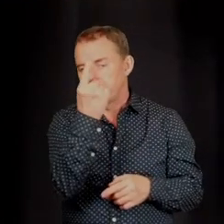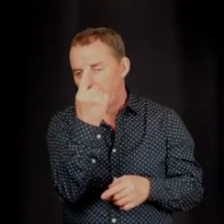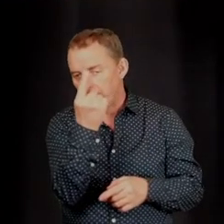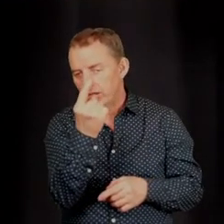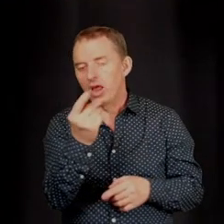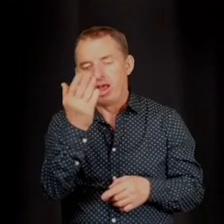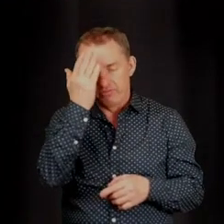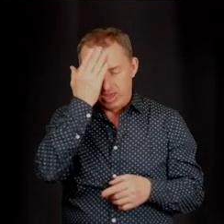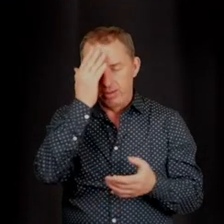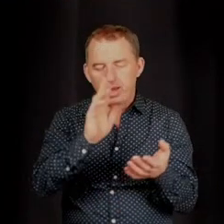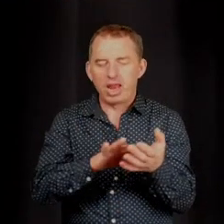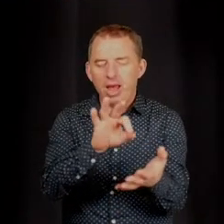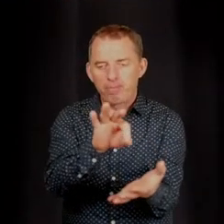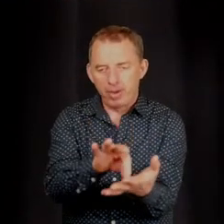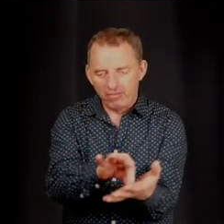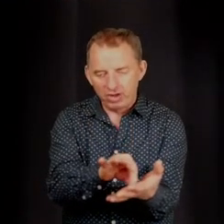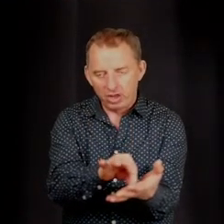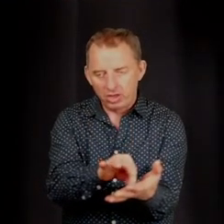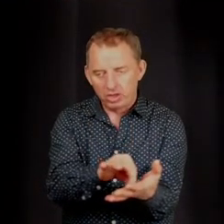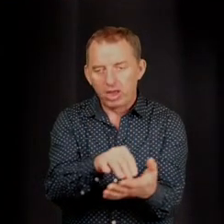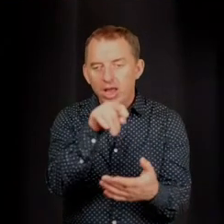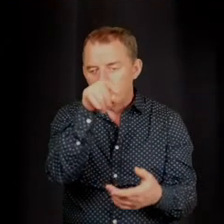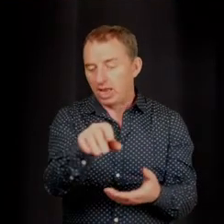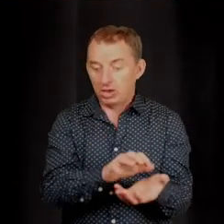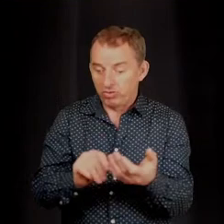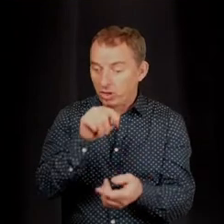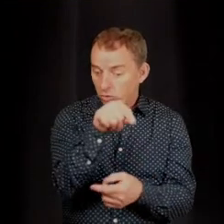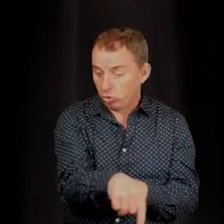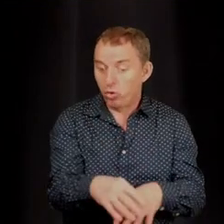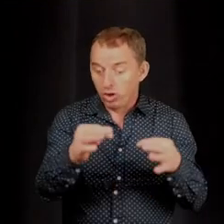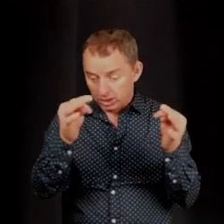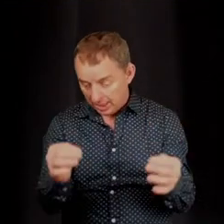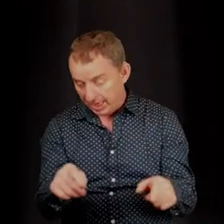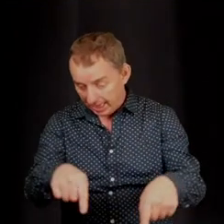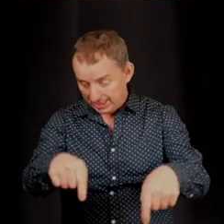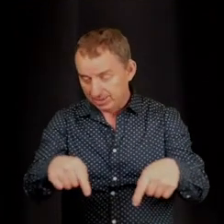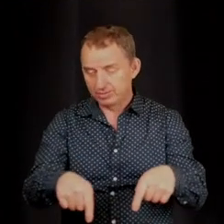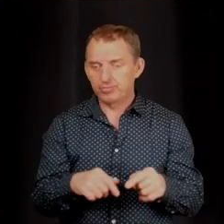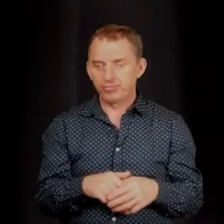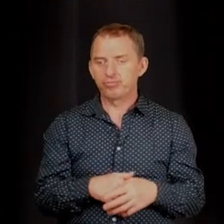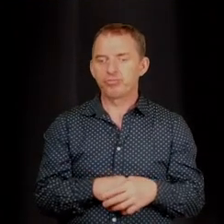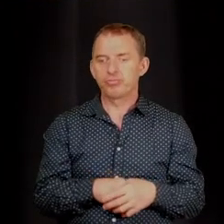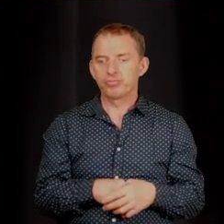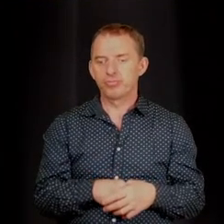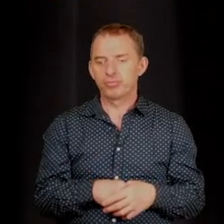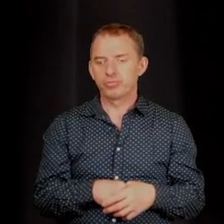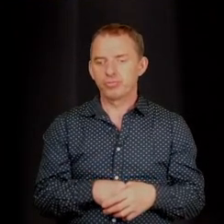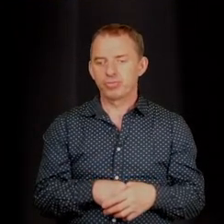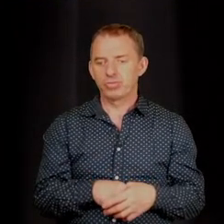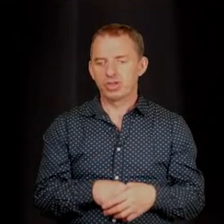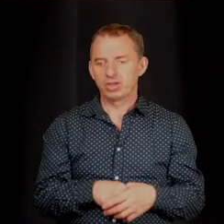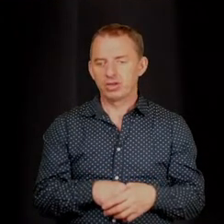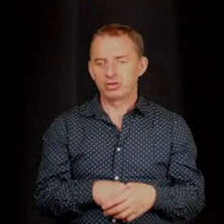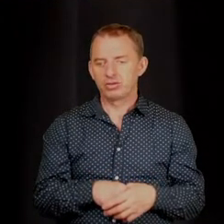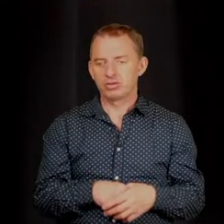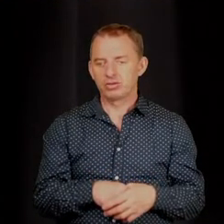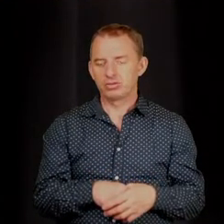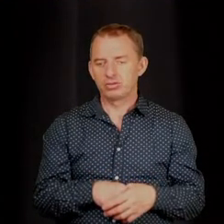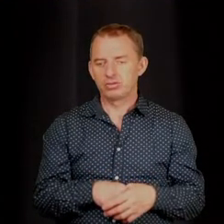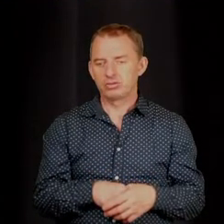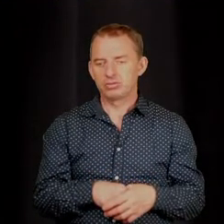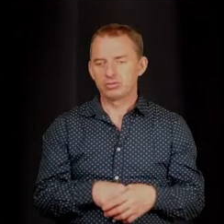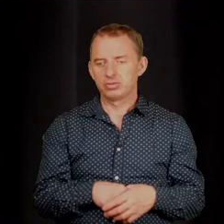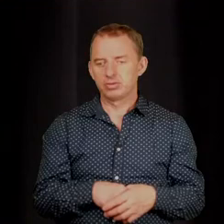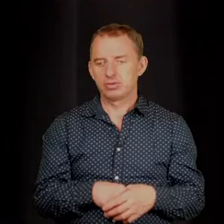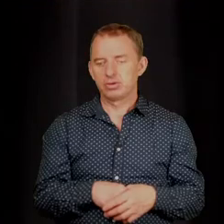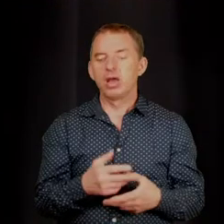na pewno. This world is not our home. Że ten świat tu i teraz. It's not our home when missiles strike buildings and kill innocent